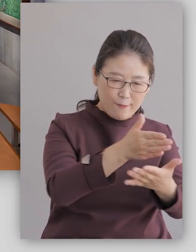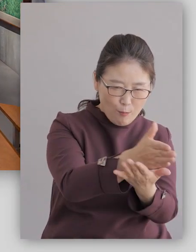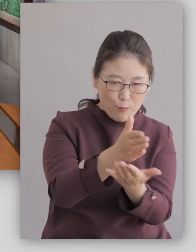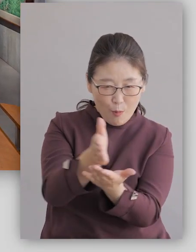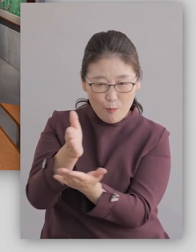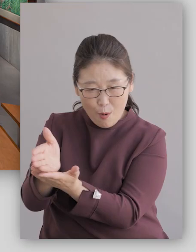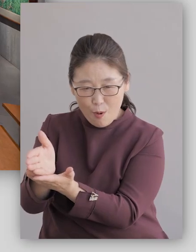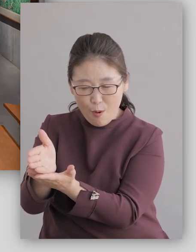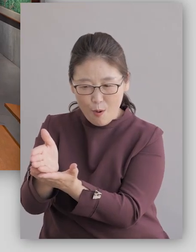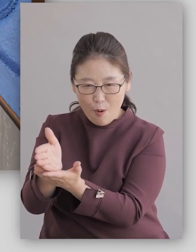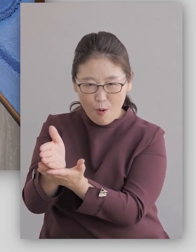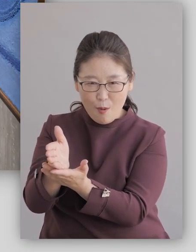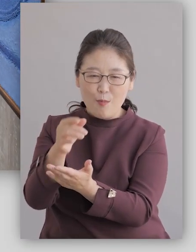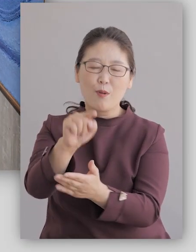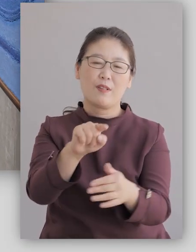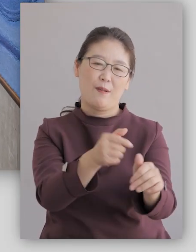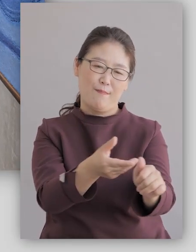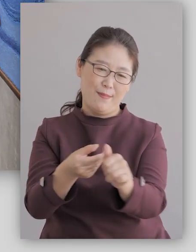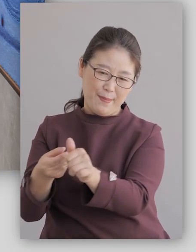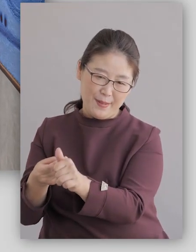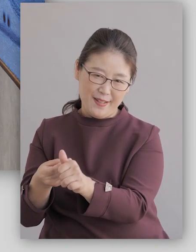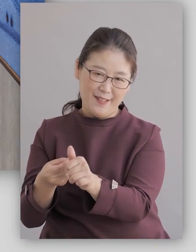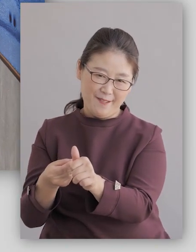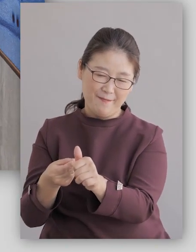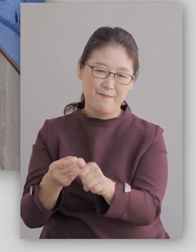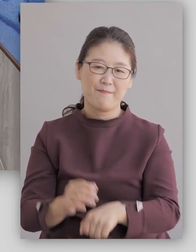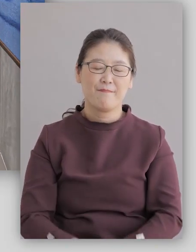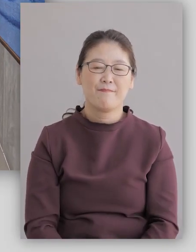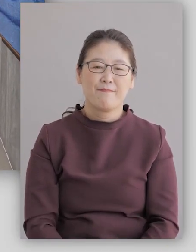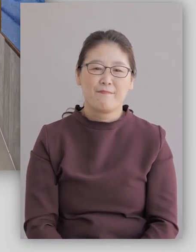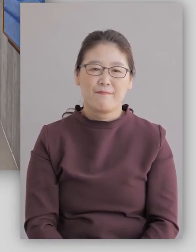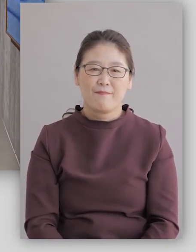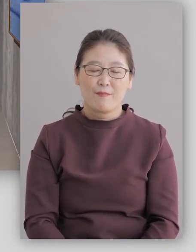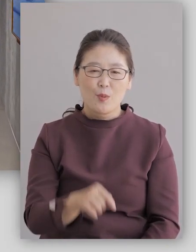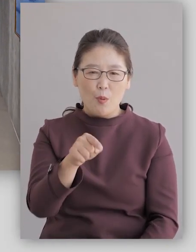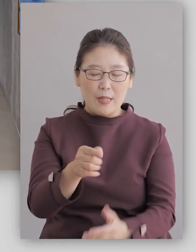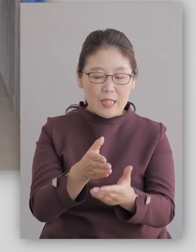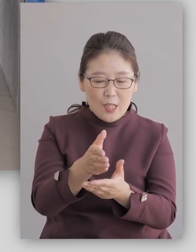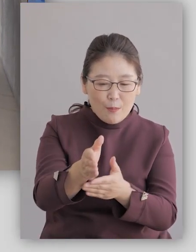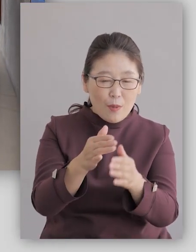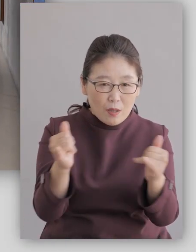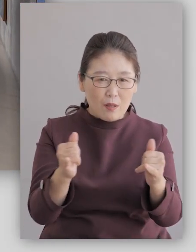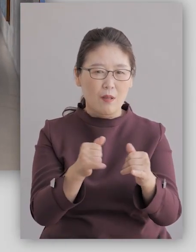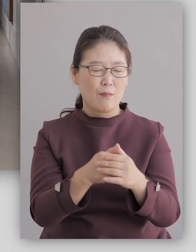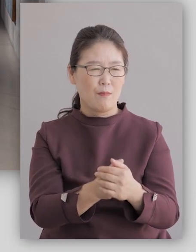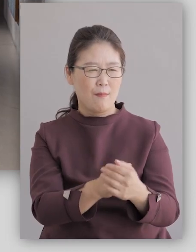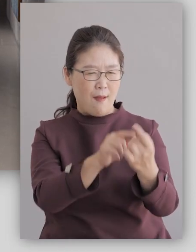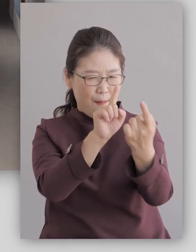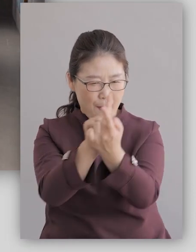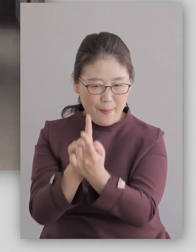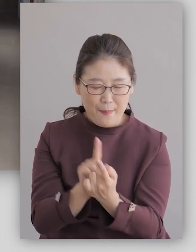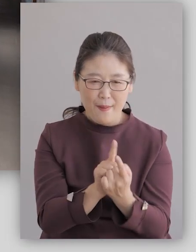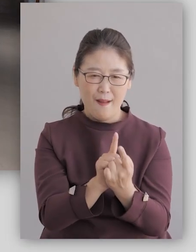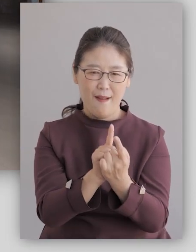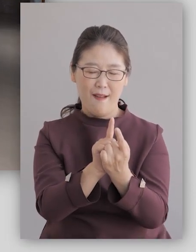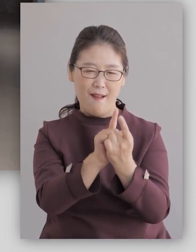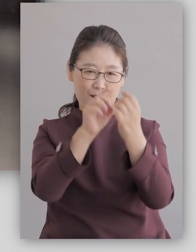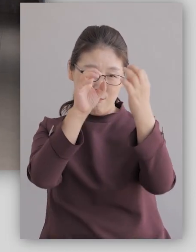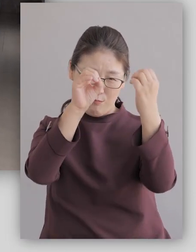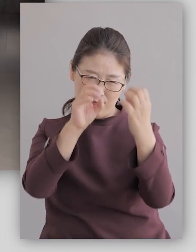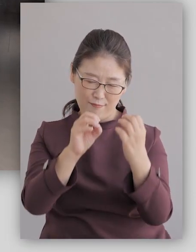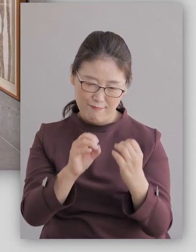것에서부터 많은 모티브와 영감을 가지고 왔고요. 그리고 여기에 종사하시는 선생님들을 만나면서 많은 이야기를 나눌